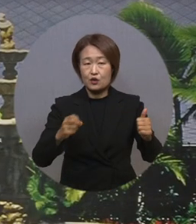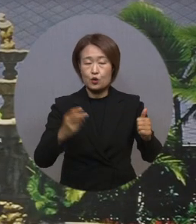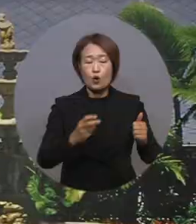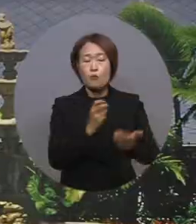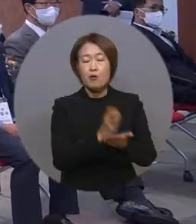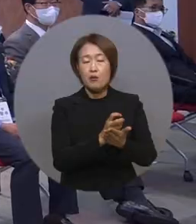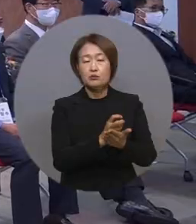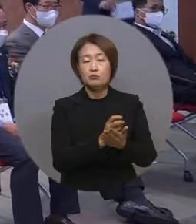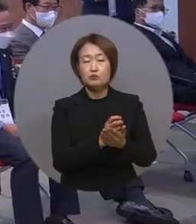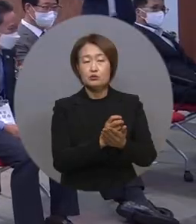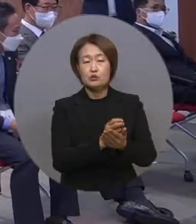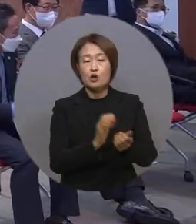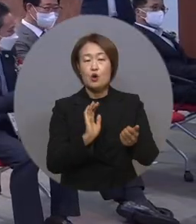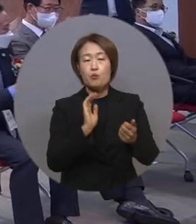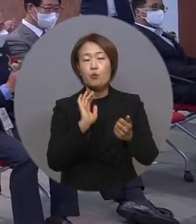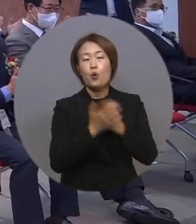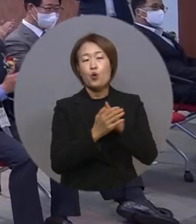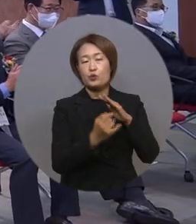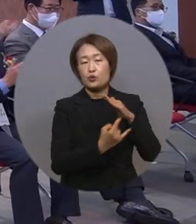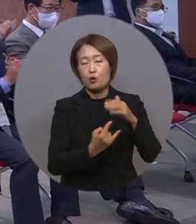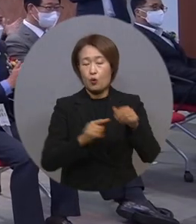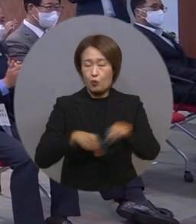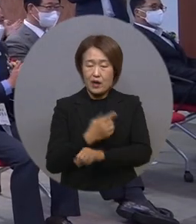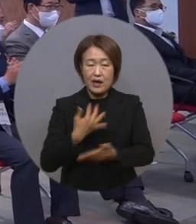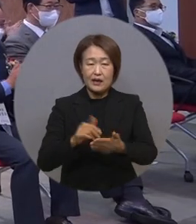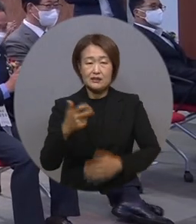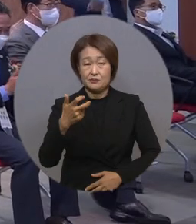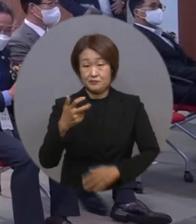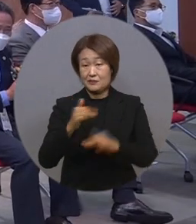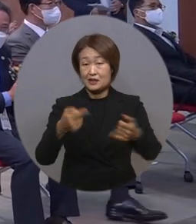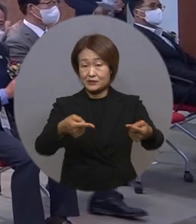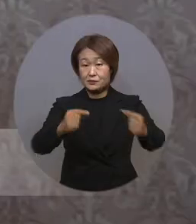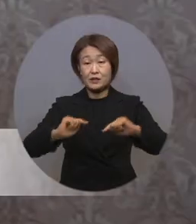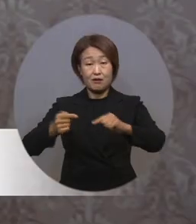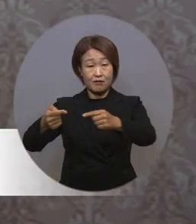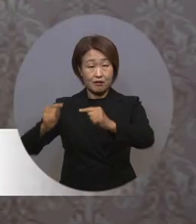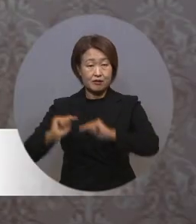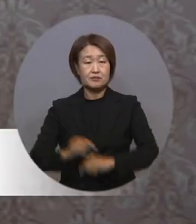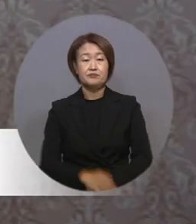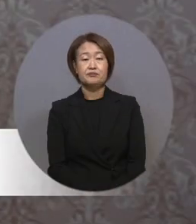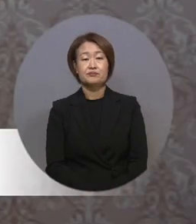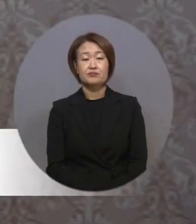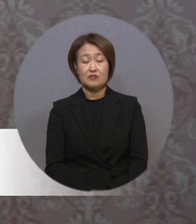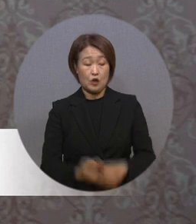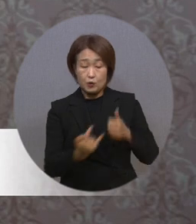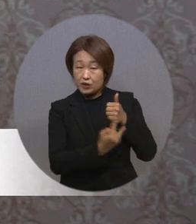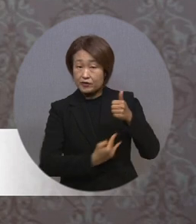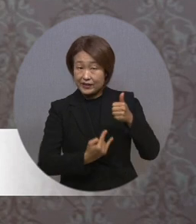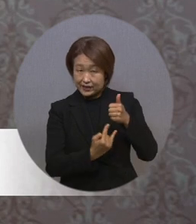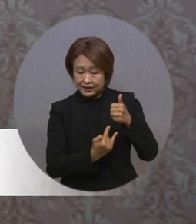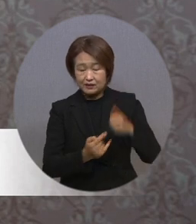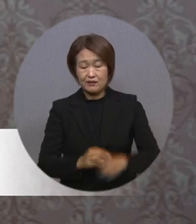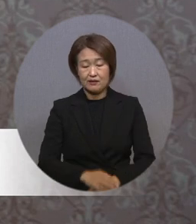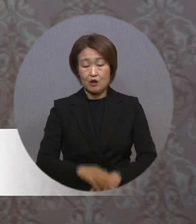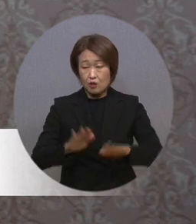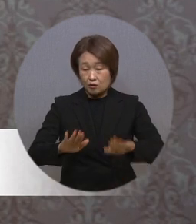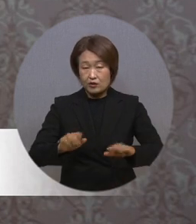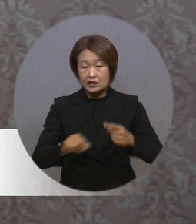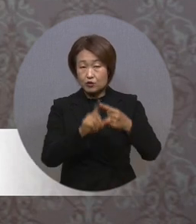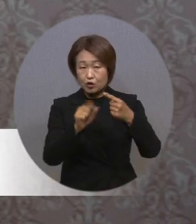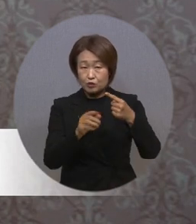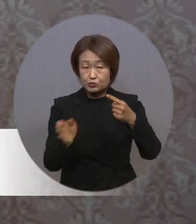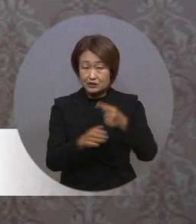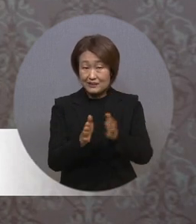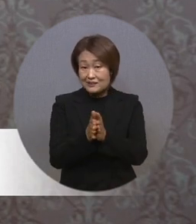법무보호위원 조원규 충남지부장 등 직원을 비롯해 70여 명이 참석하였습니다. 우리 위원회가 금년 초